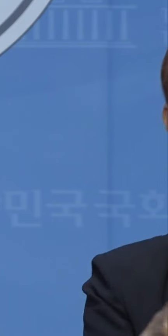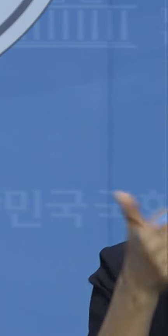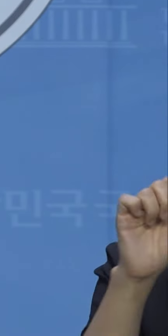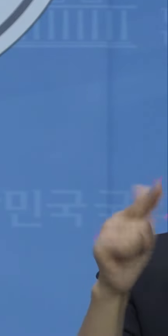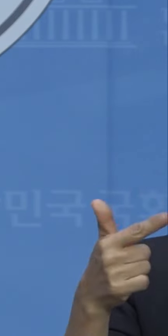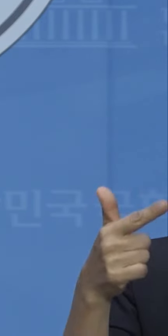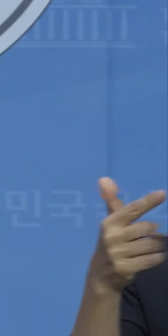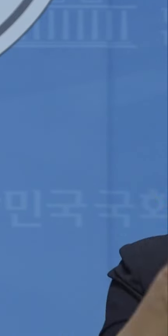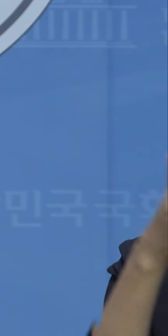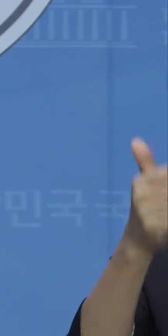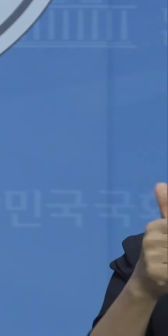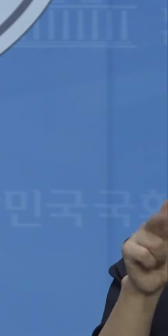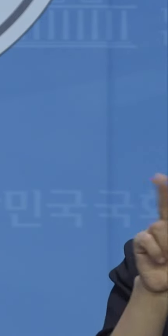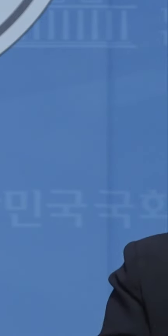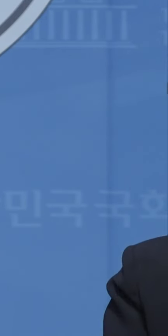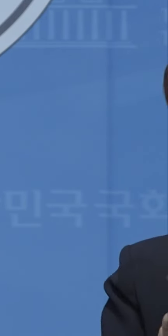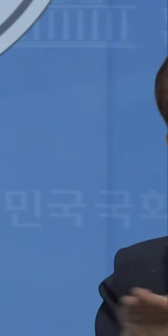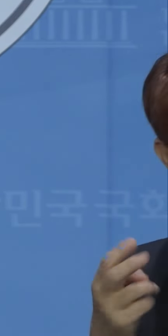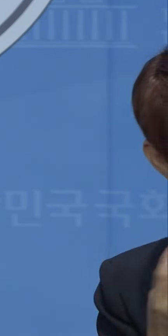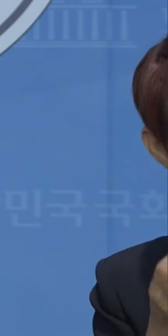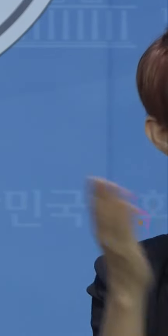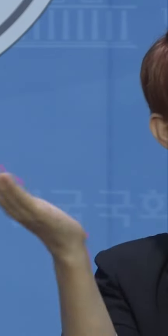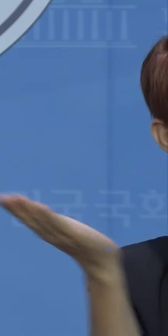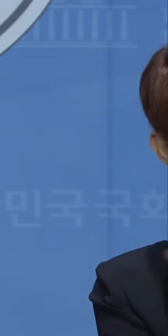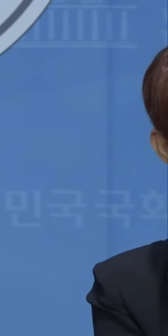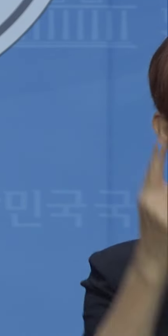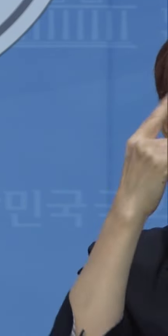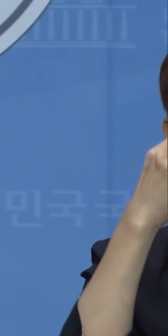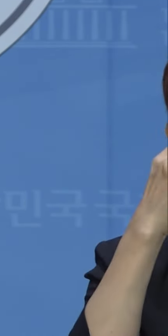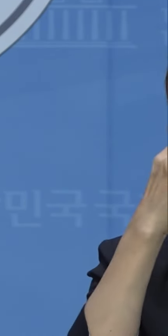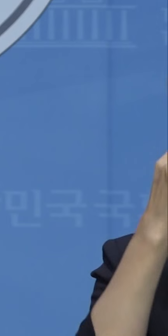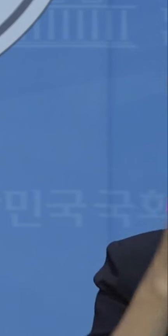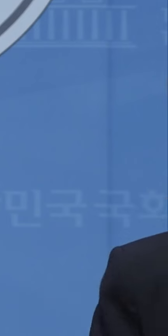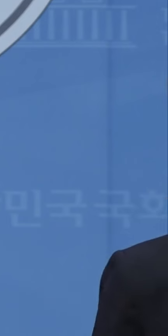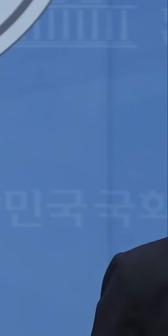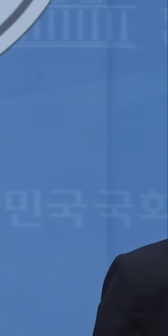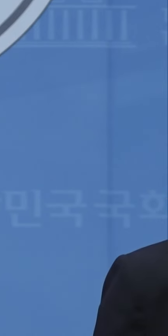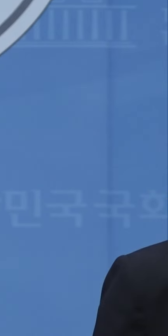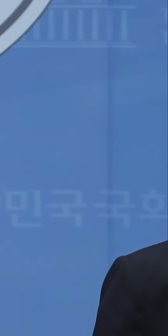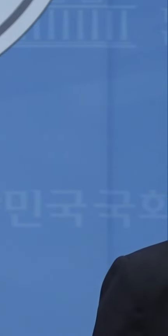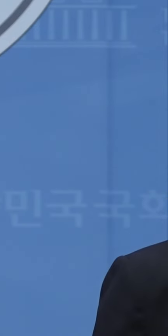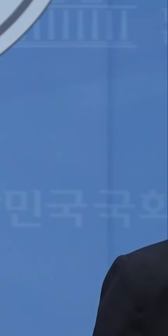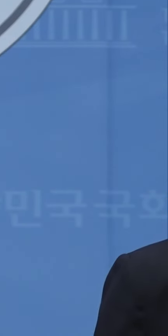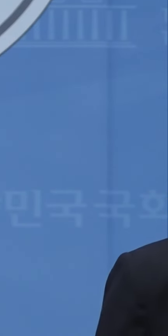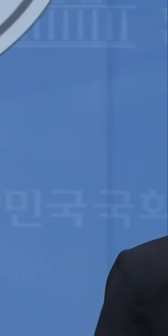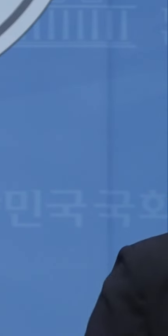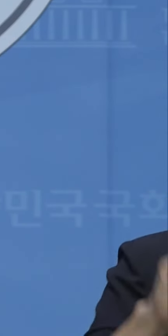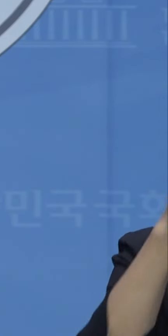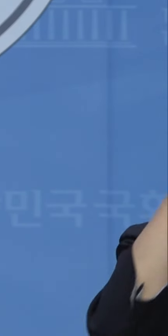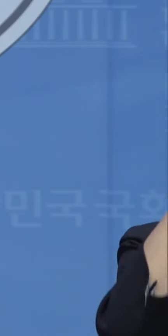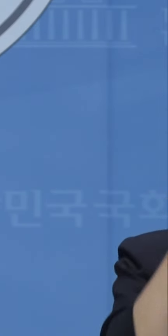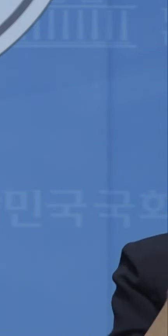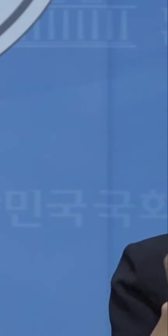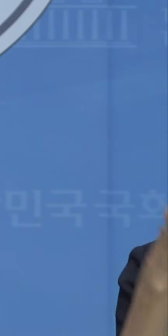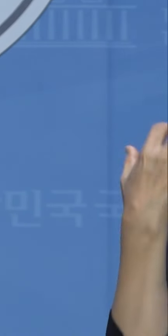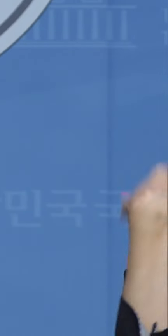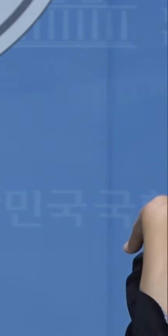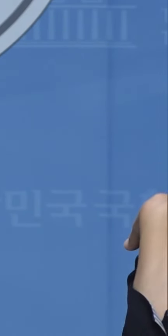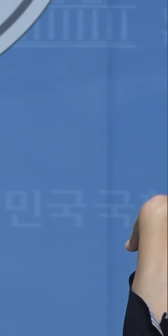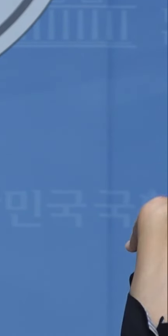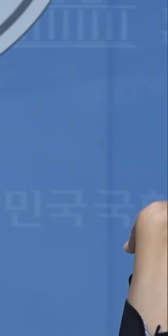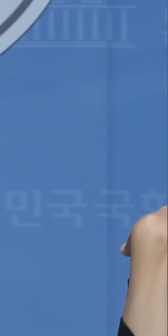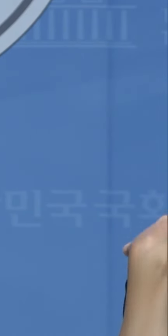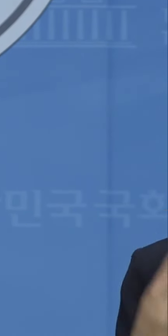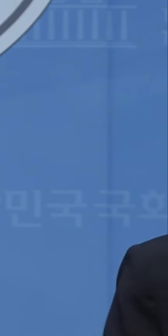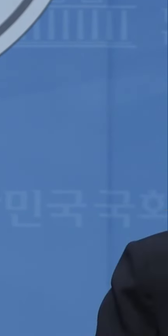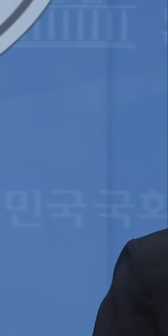전 위원장 문제를 털어버릴 적기라고 판단했던 건가요 대부분의 경찰은 맡은 일을